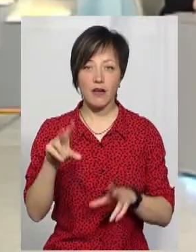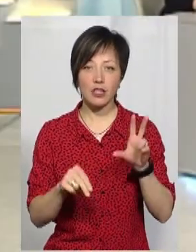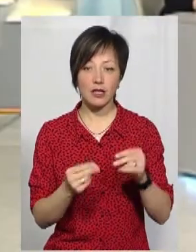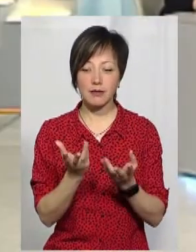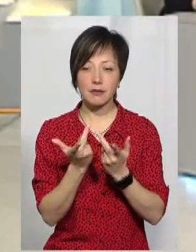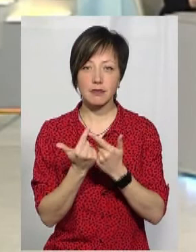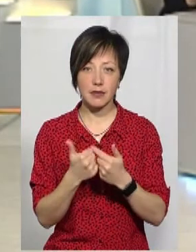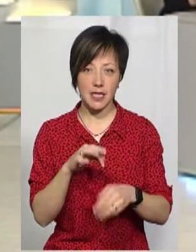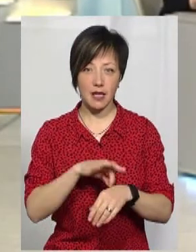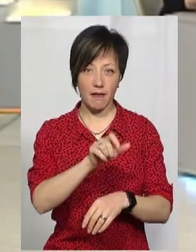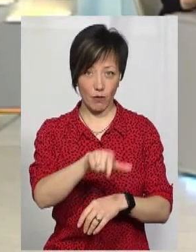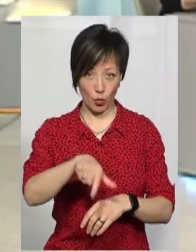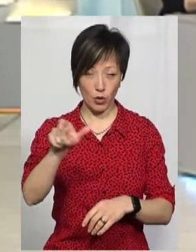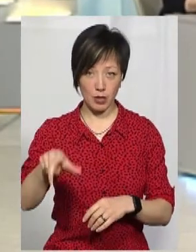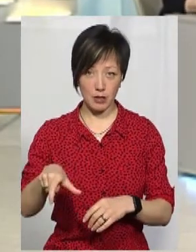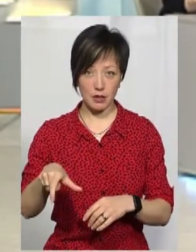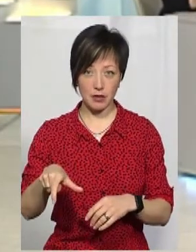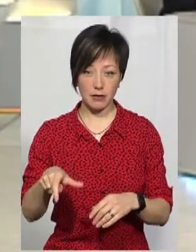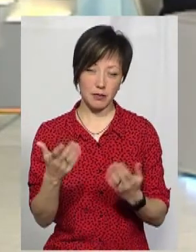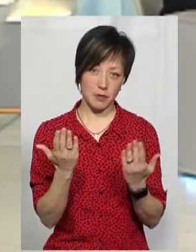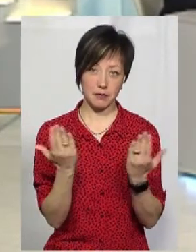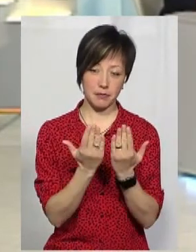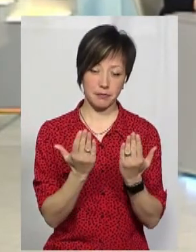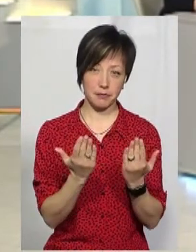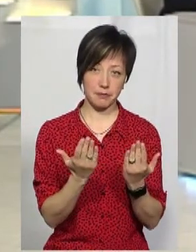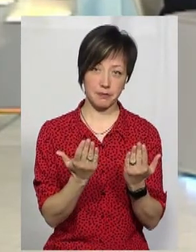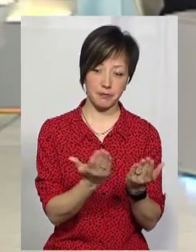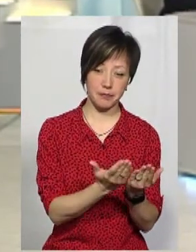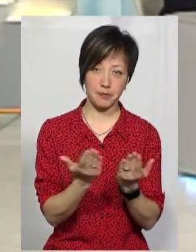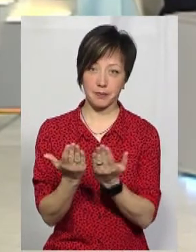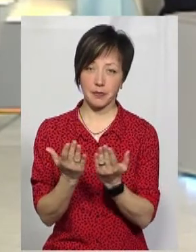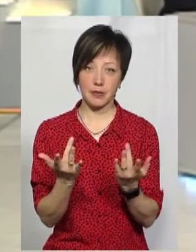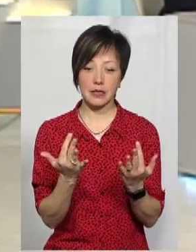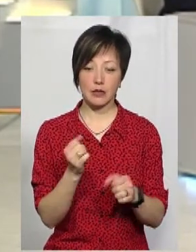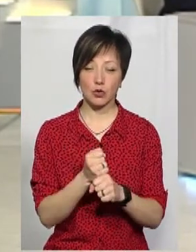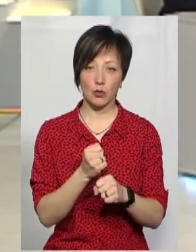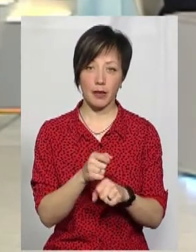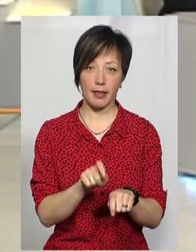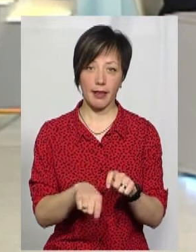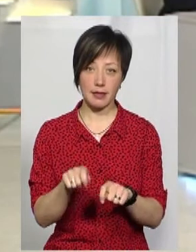кількість захворілих, співставляючи з тим, скільки було зроблено